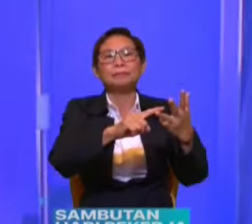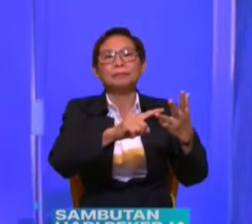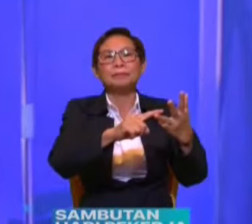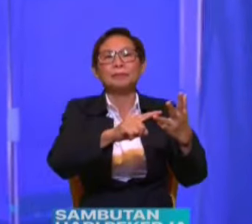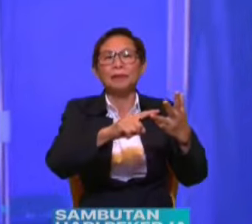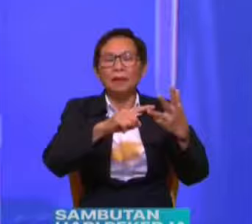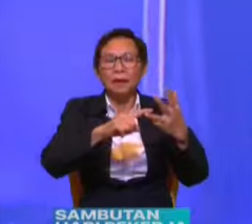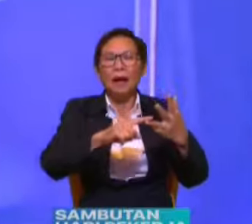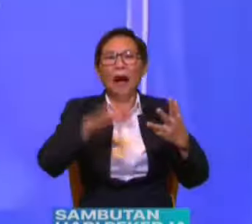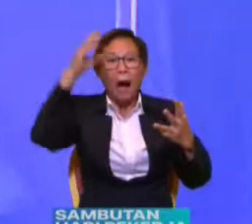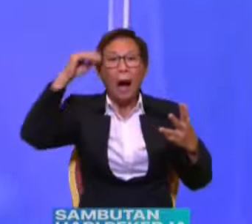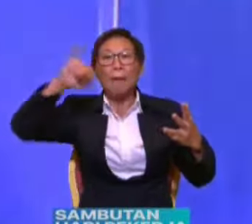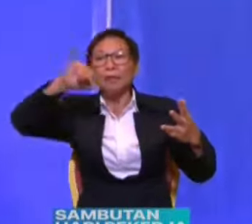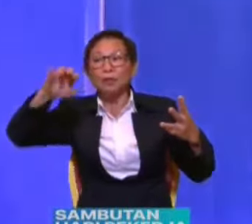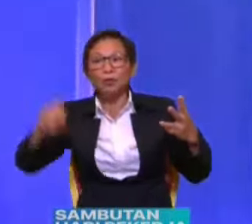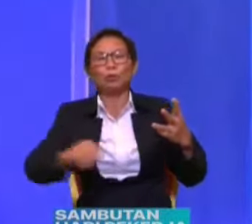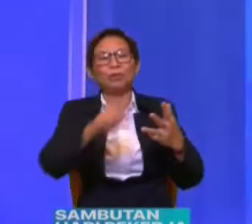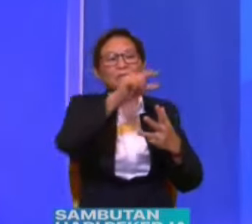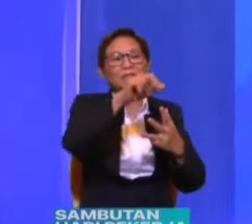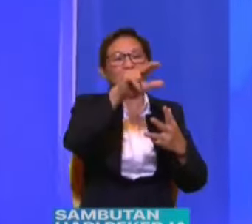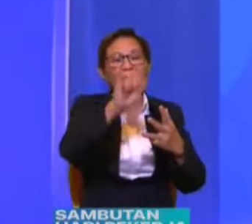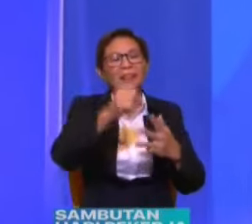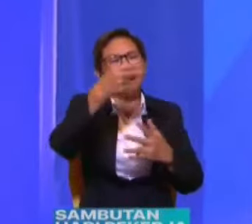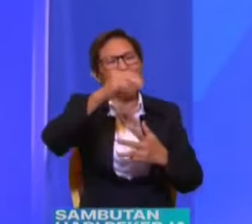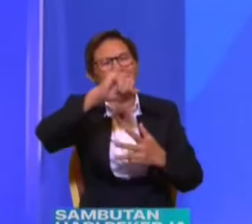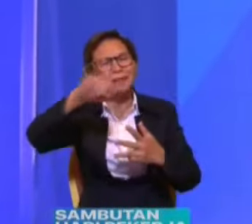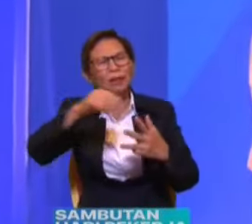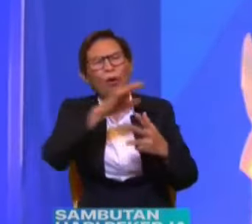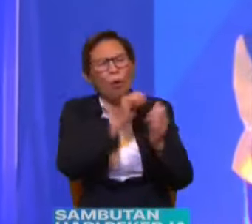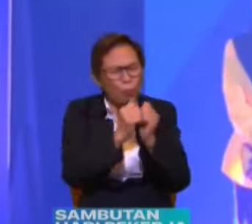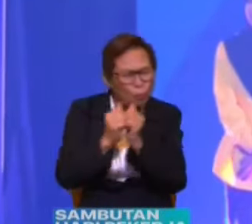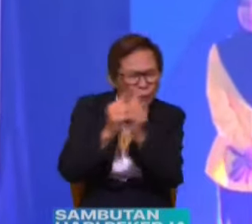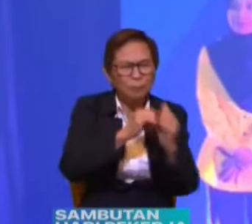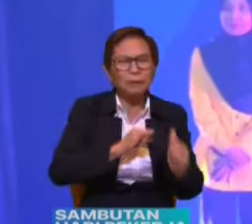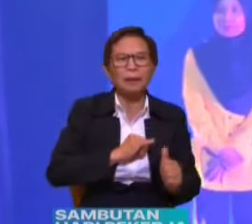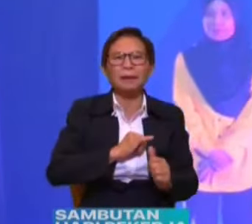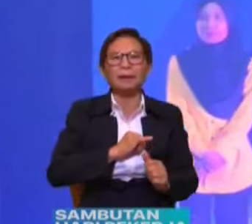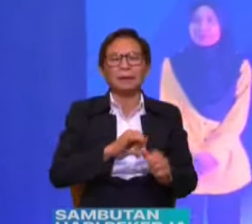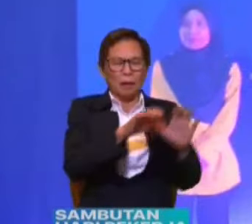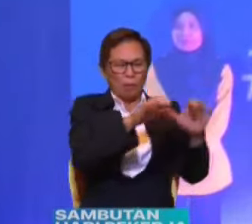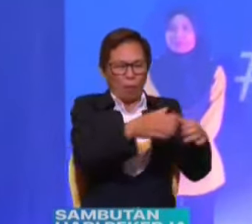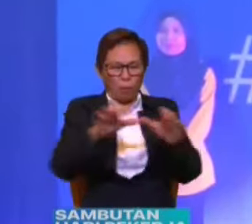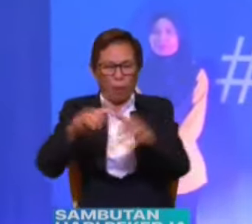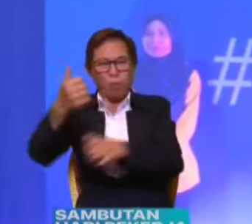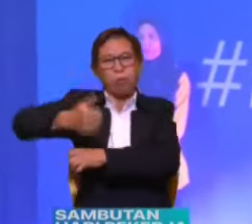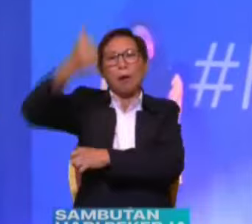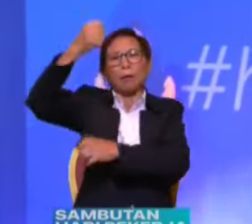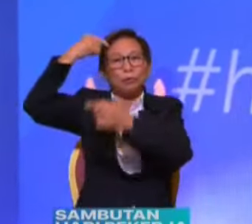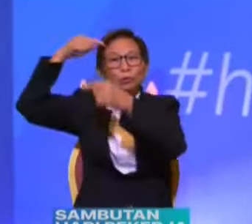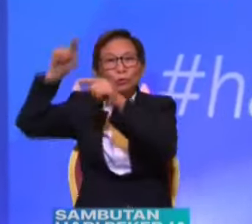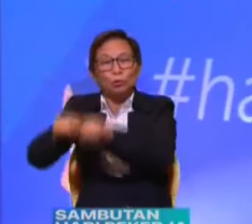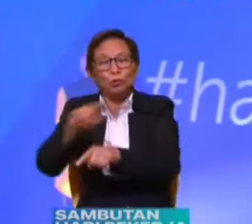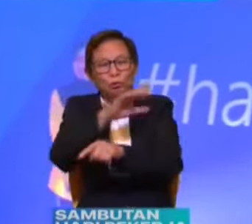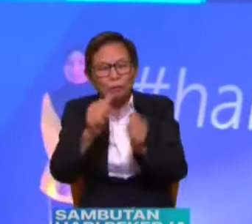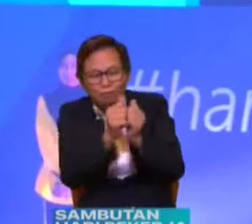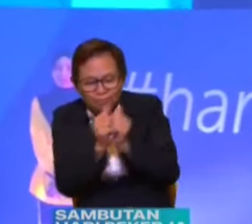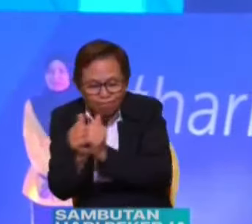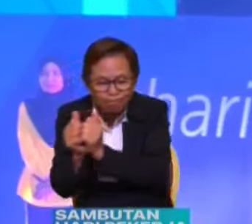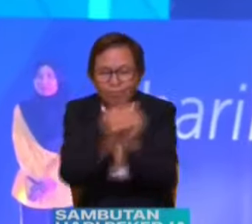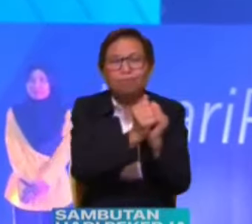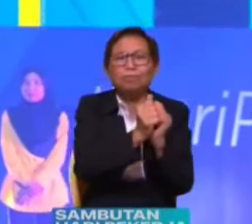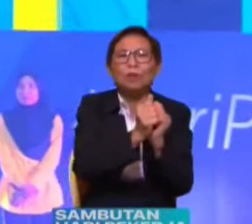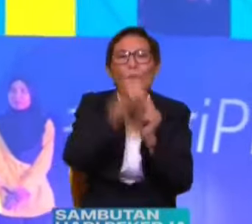Premier Abang Jo dan GRS Haji Ji. Ini badan induk yang setuju dan sepakat